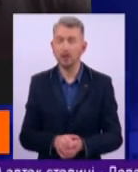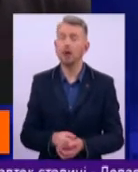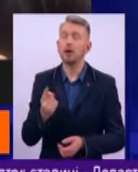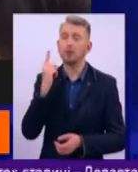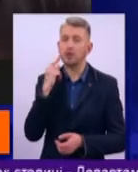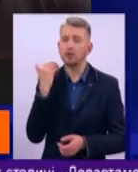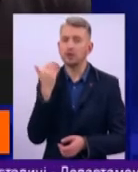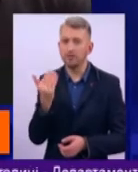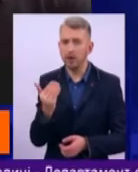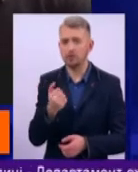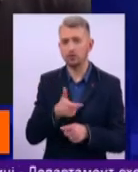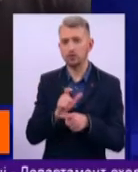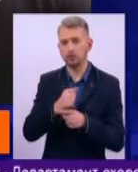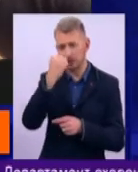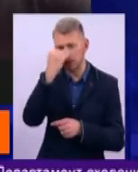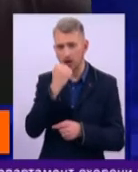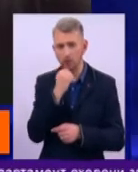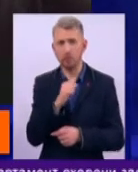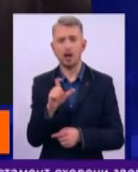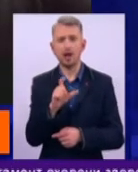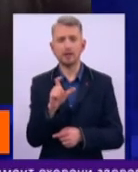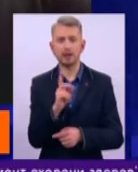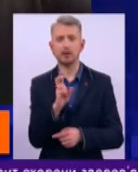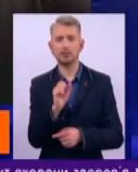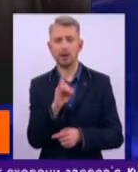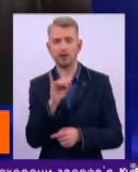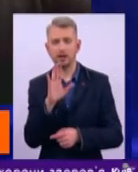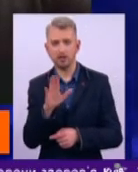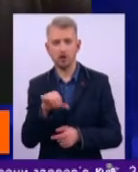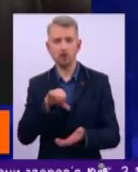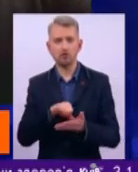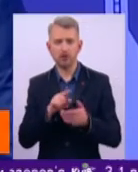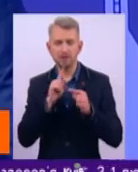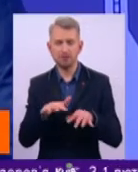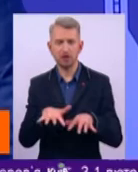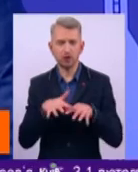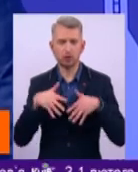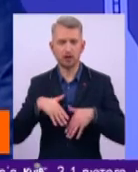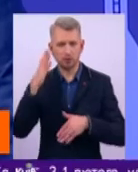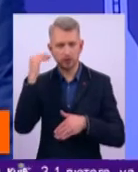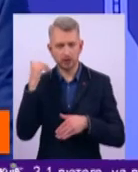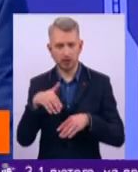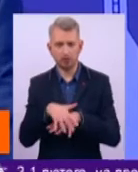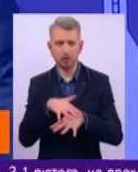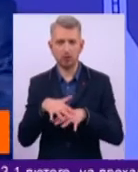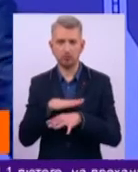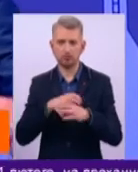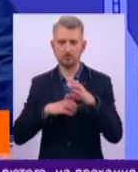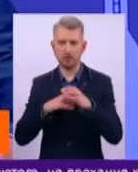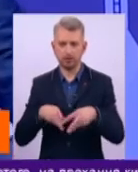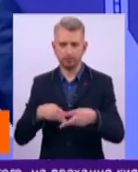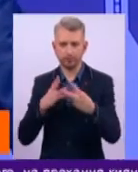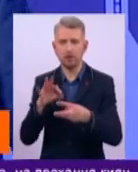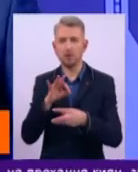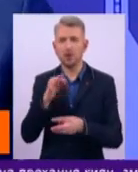вас, почули. Дуже дякуємо. Іскандер Барієв, член Меджлісу кримськотатарського народу, був з нами на скайп-зв'язку. Власне, про